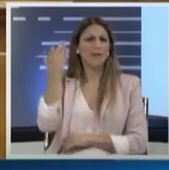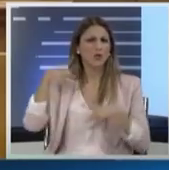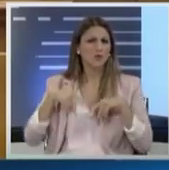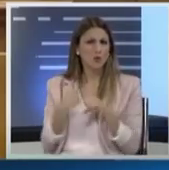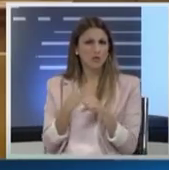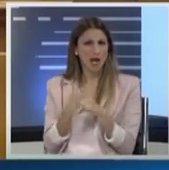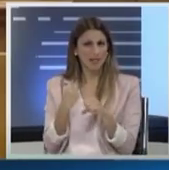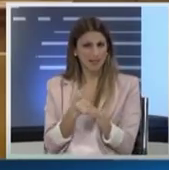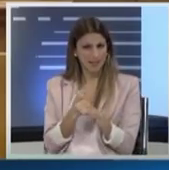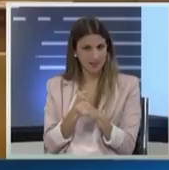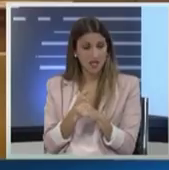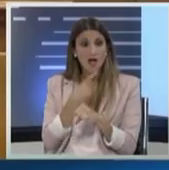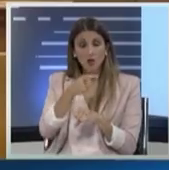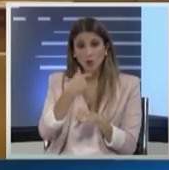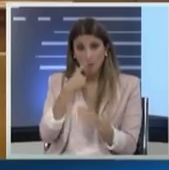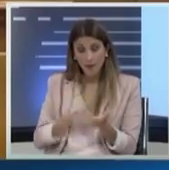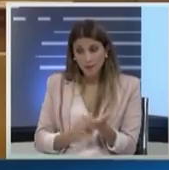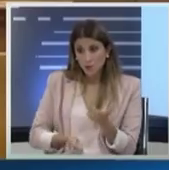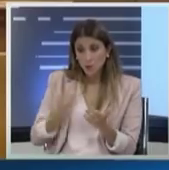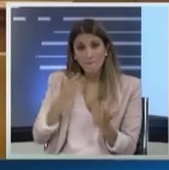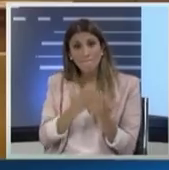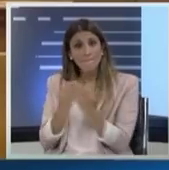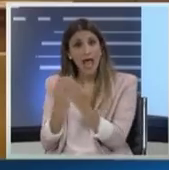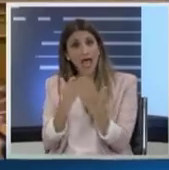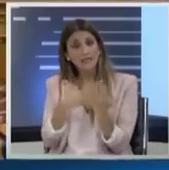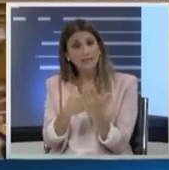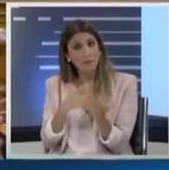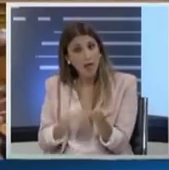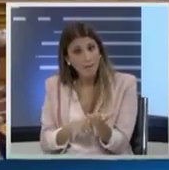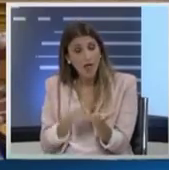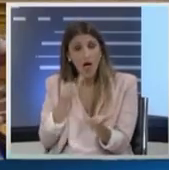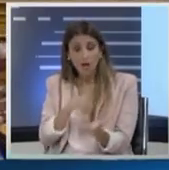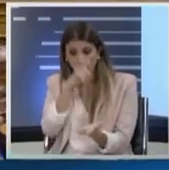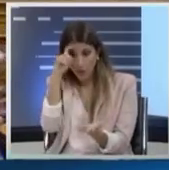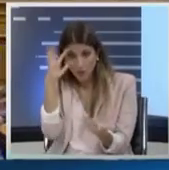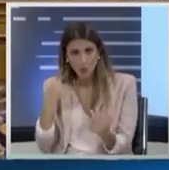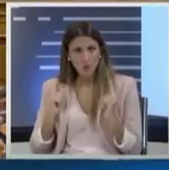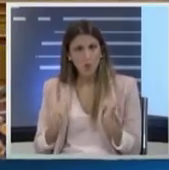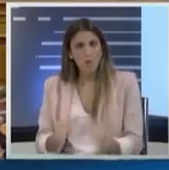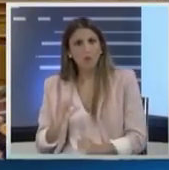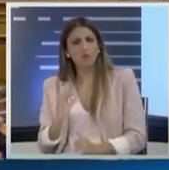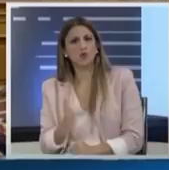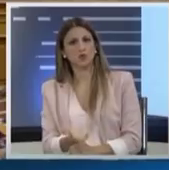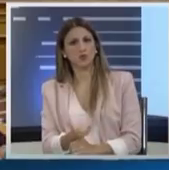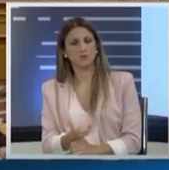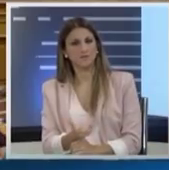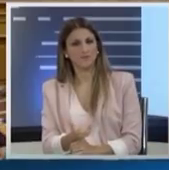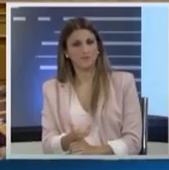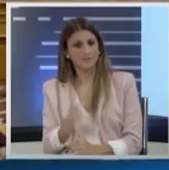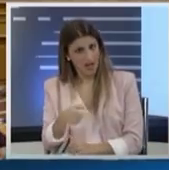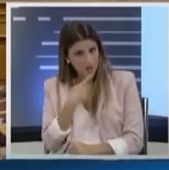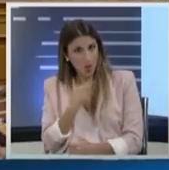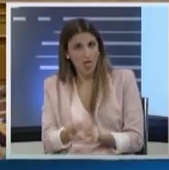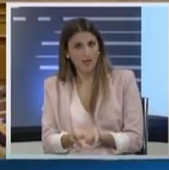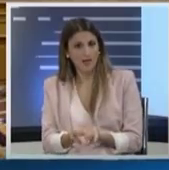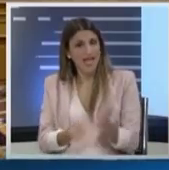νέες αναλογιστικές μελέτες. Και δεν μπορούμε να κάνουμε τέτοιο έγκλημα. Και πώς τολμάμε να τα λέμε αυτά. Αυτά λέγατε και